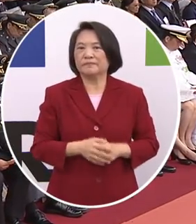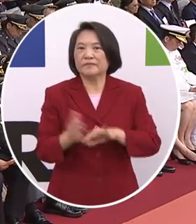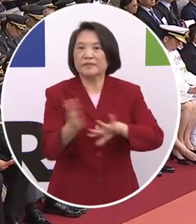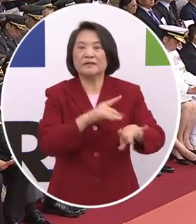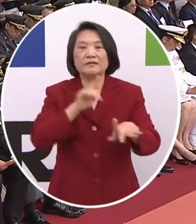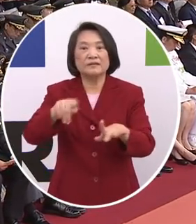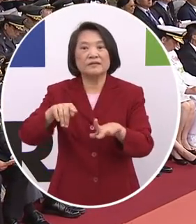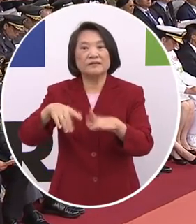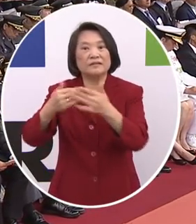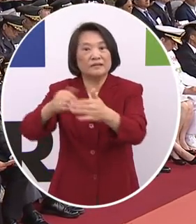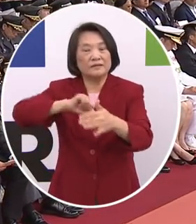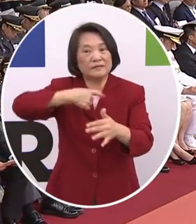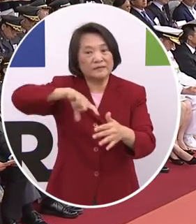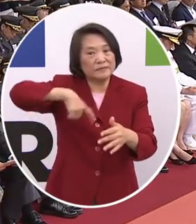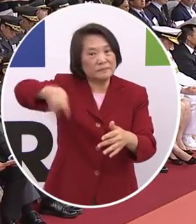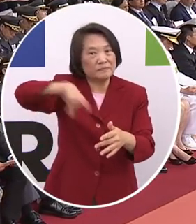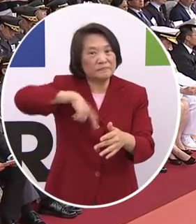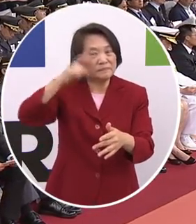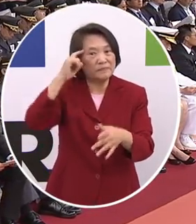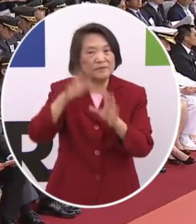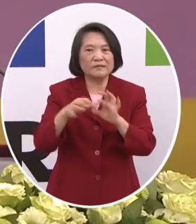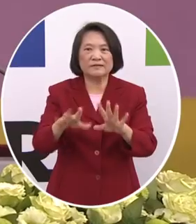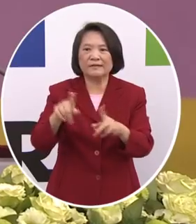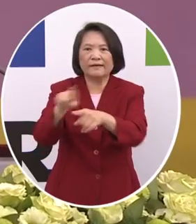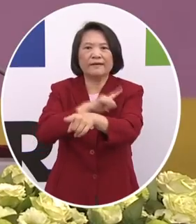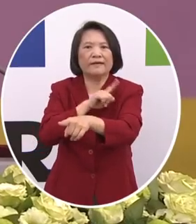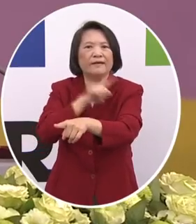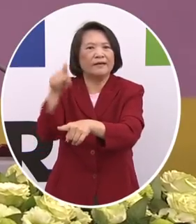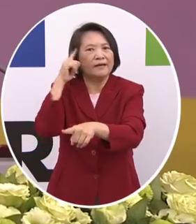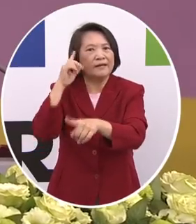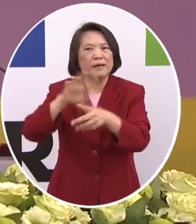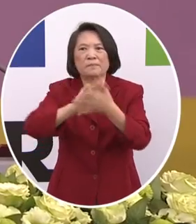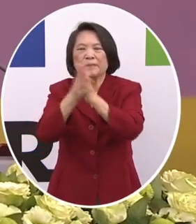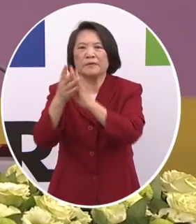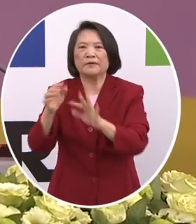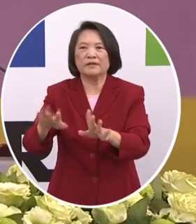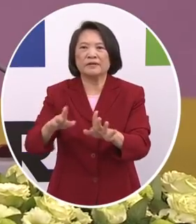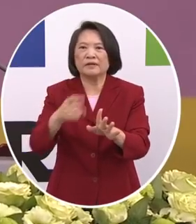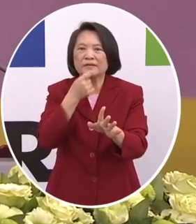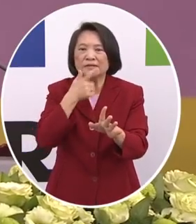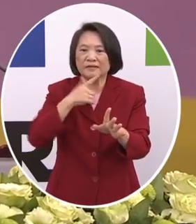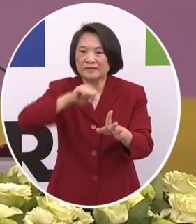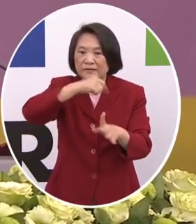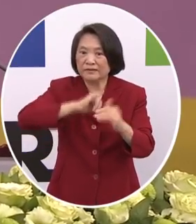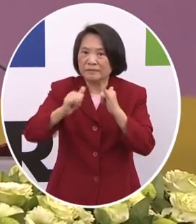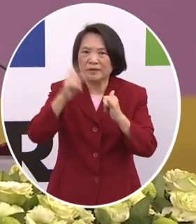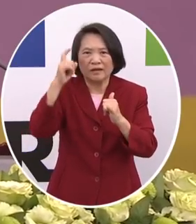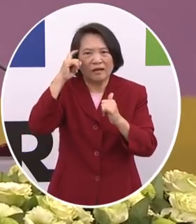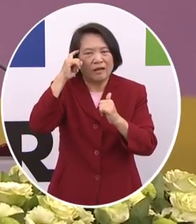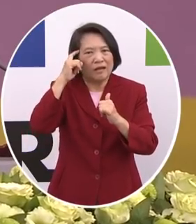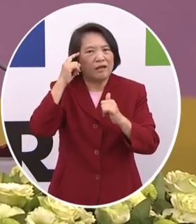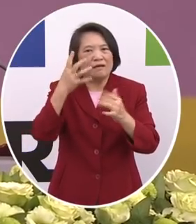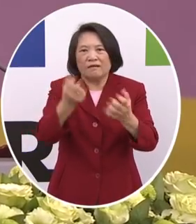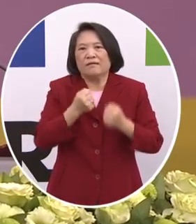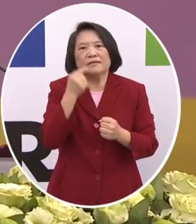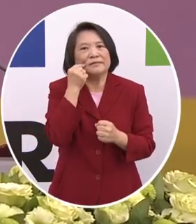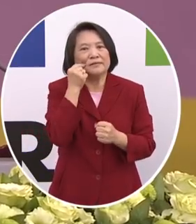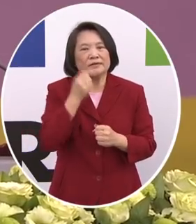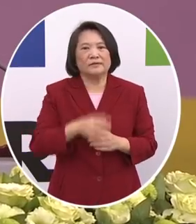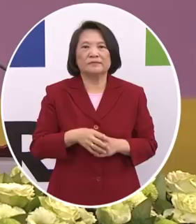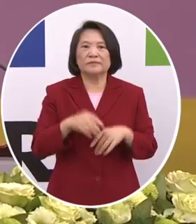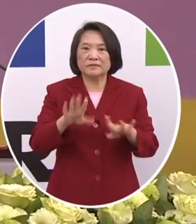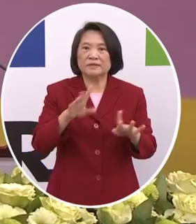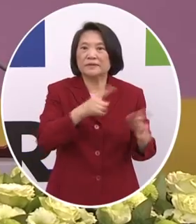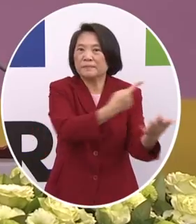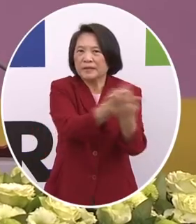变台海的现状的做法，不可能被台湾人民接受。任何违反普世价值的